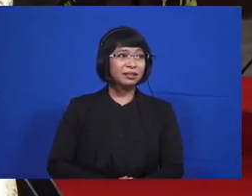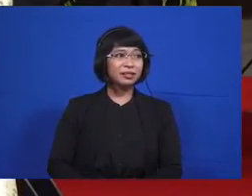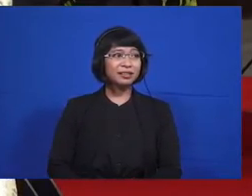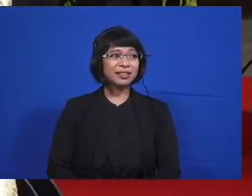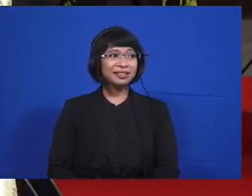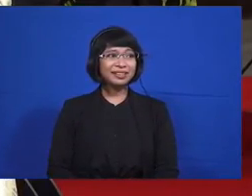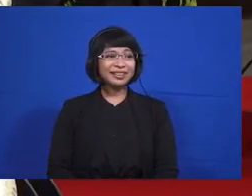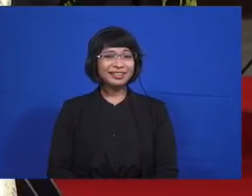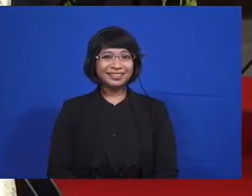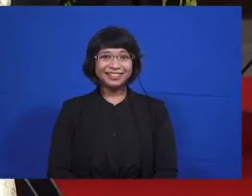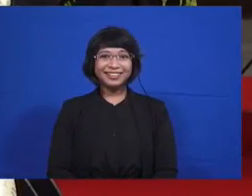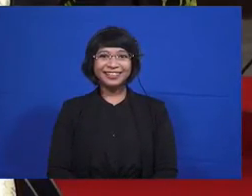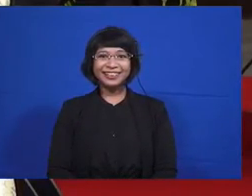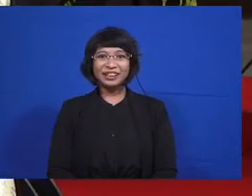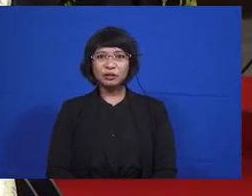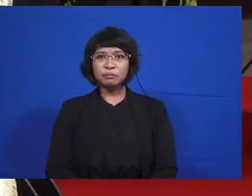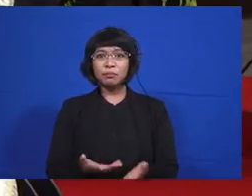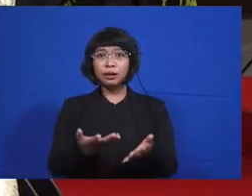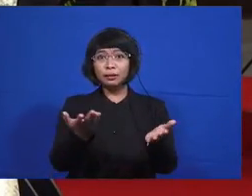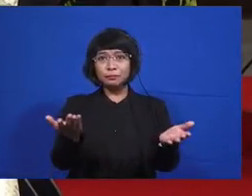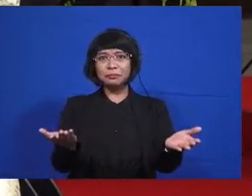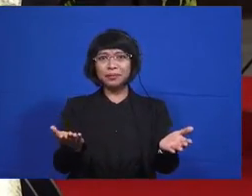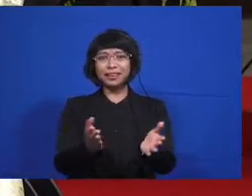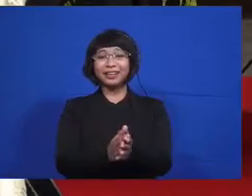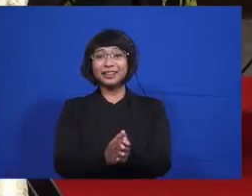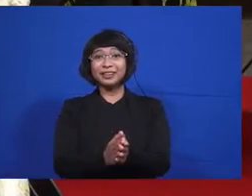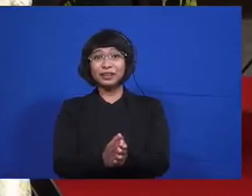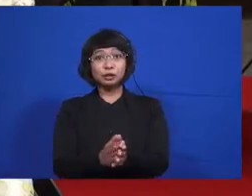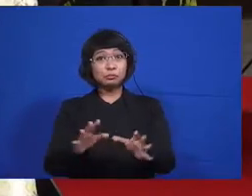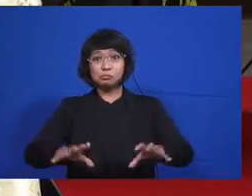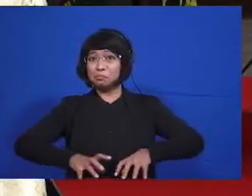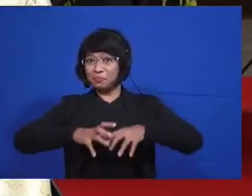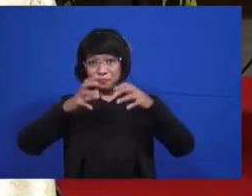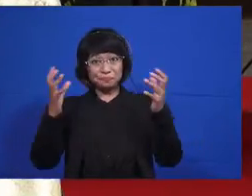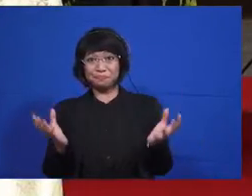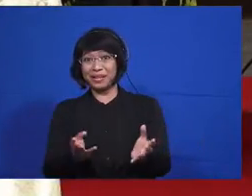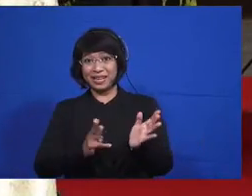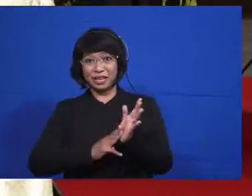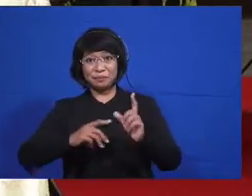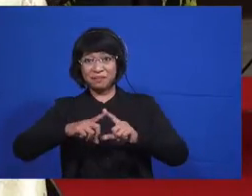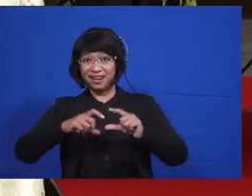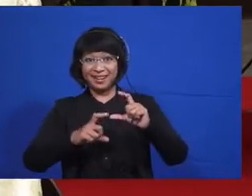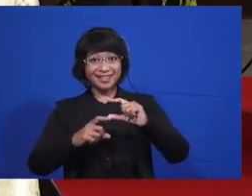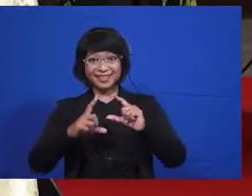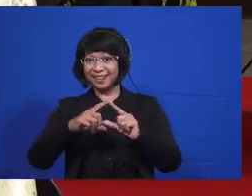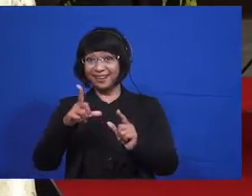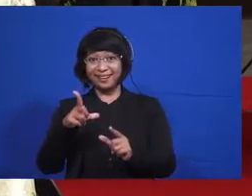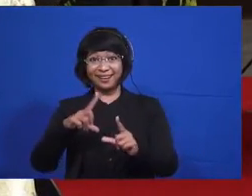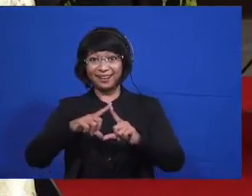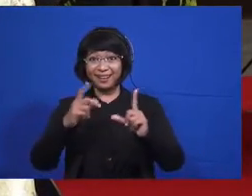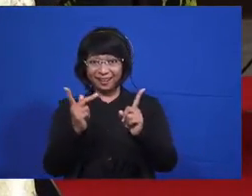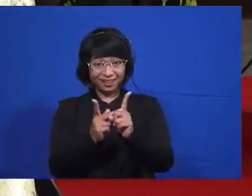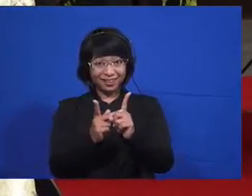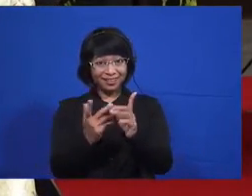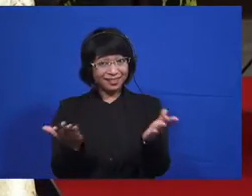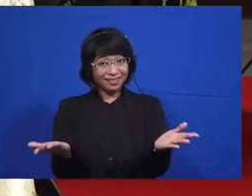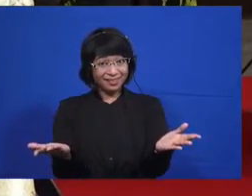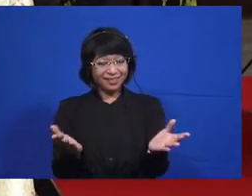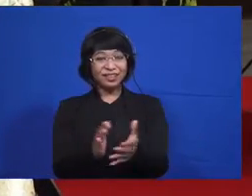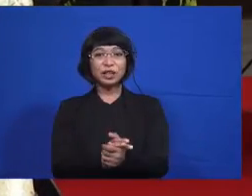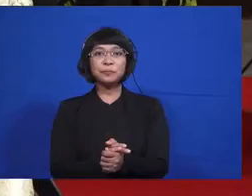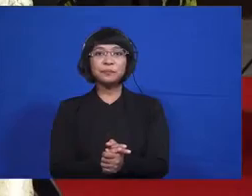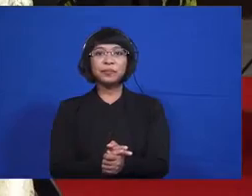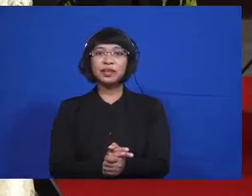itulah perjuangannya di situ, Monsignor. Dan di situ saya percaya peran Tuhan di situ. Dan kalau saya tidak menimba kesatuan sendiri dengan